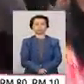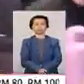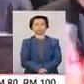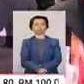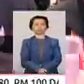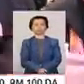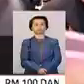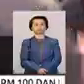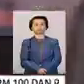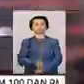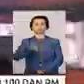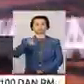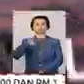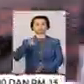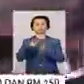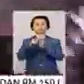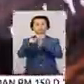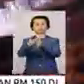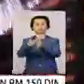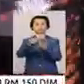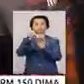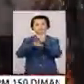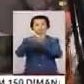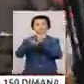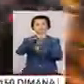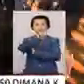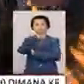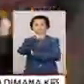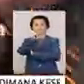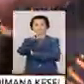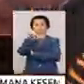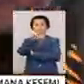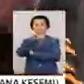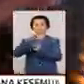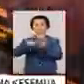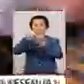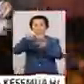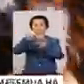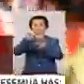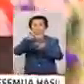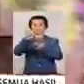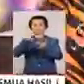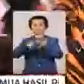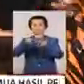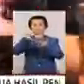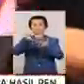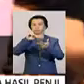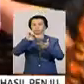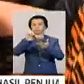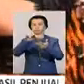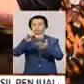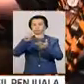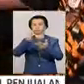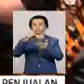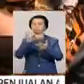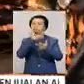Dalam pada itu, trio olahraga para negara Muhammad Ziad Zulkifli, Abdul Latif Romli dan Muhammad Rizwan Puzi